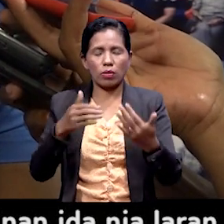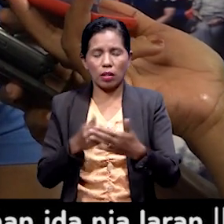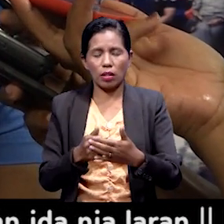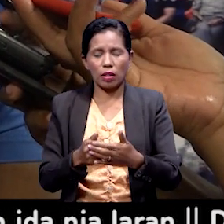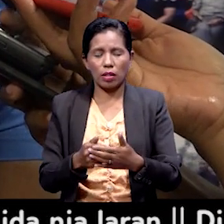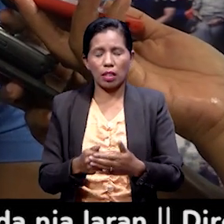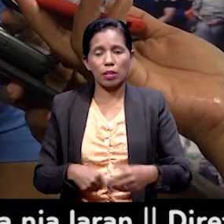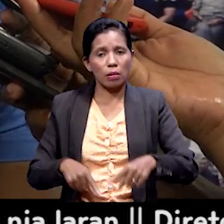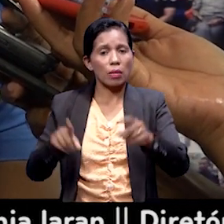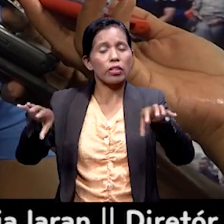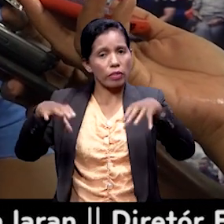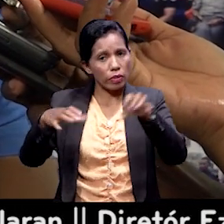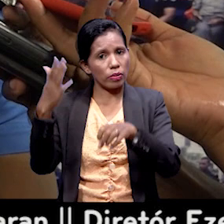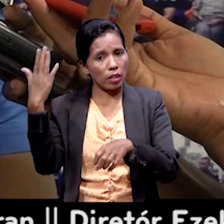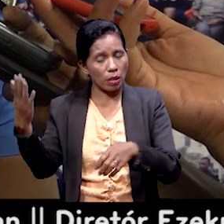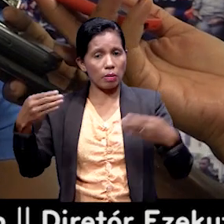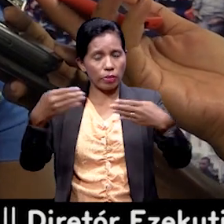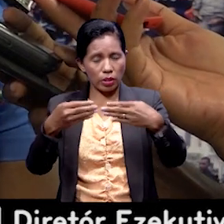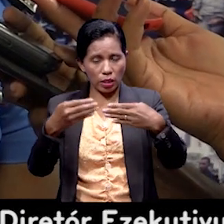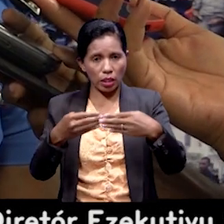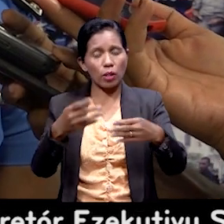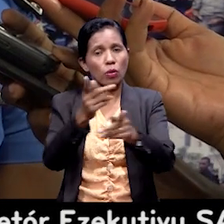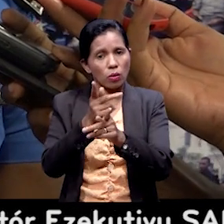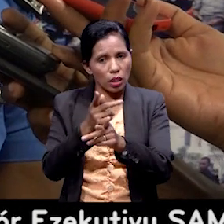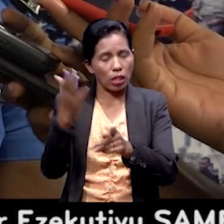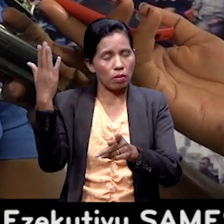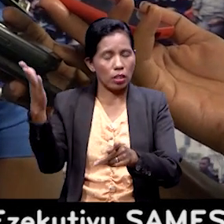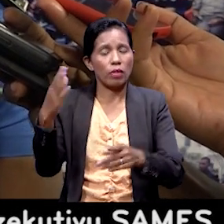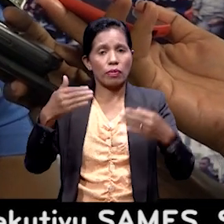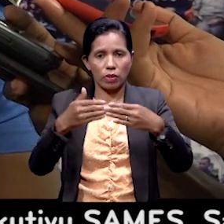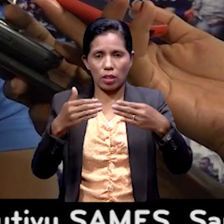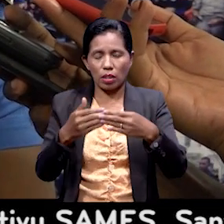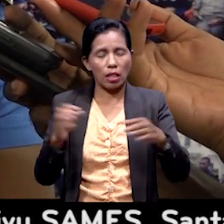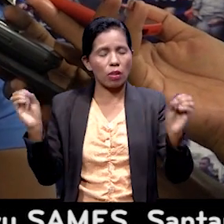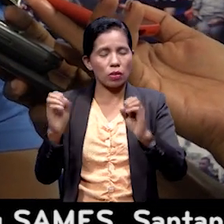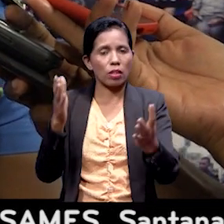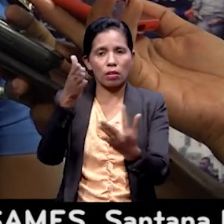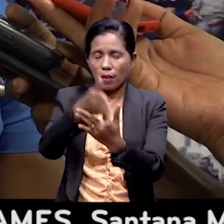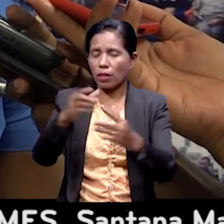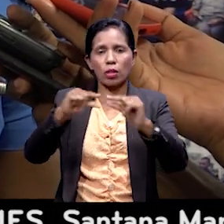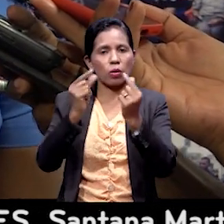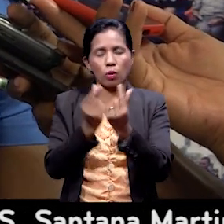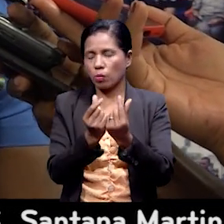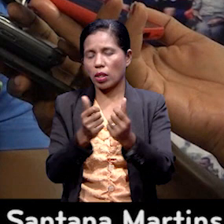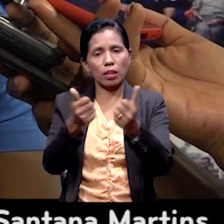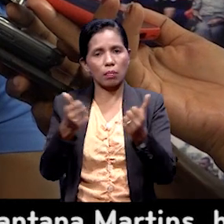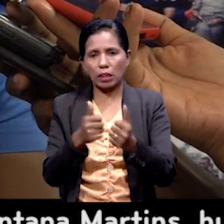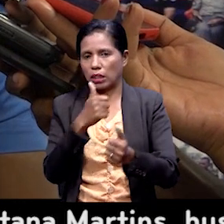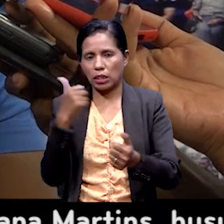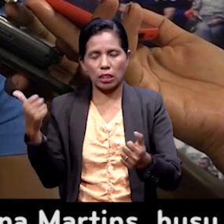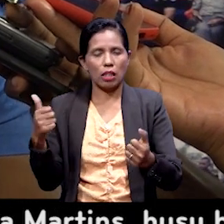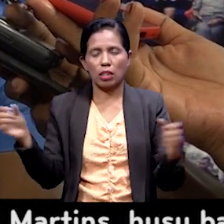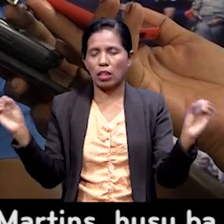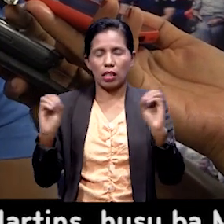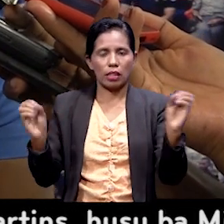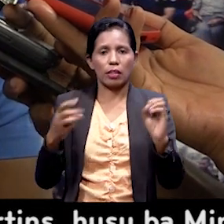atau asigura asuransi bahwa frontier ni. Mabe laos pa atu tama fali ha grup sel. Kalau tama fali, ni at fasilit ni